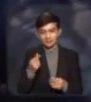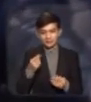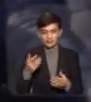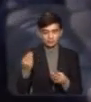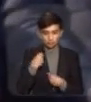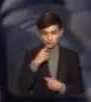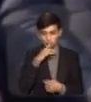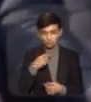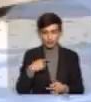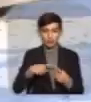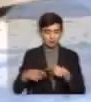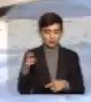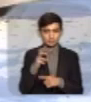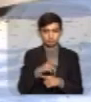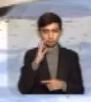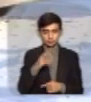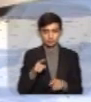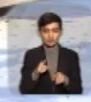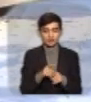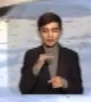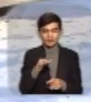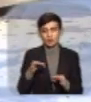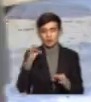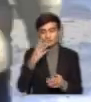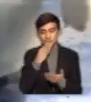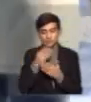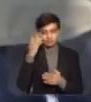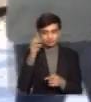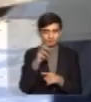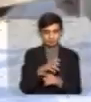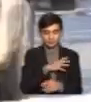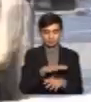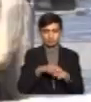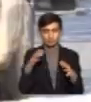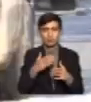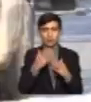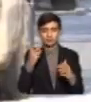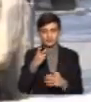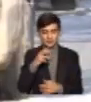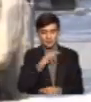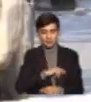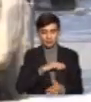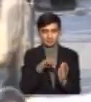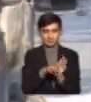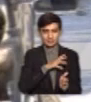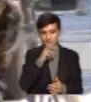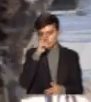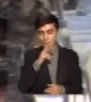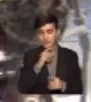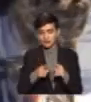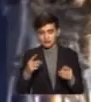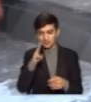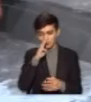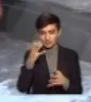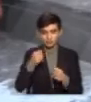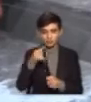қабылдамасақ келеміз қой? Сондай ақ талап тілегін айту үшін зауыт алдына жиылған 200-ге жуық жұрттың ішінде 2 айдан бері айлық жалақыларын